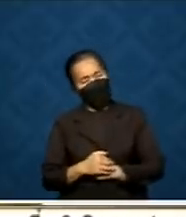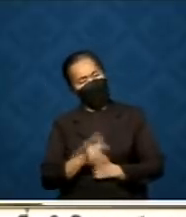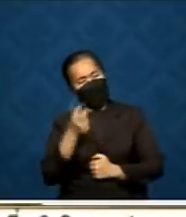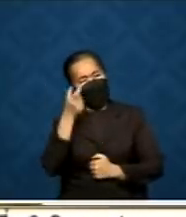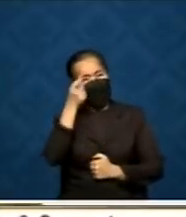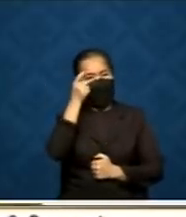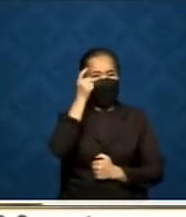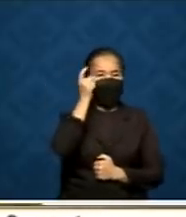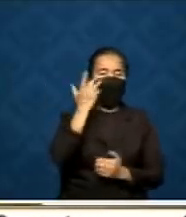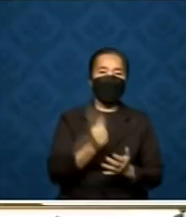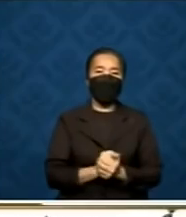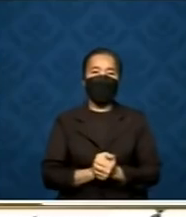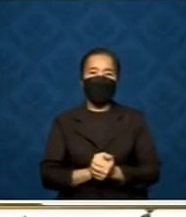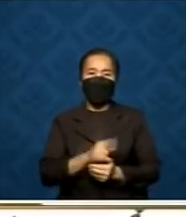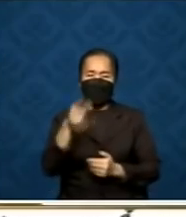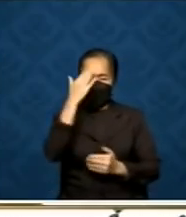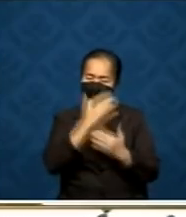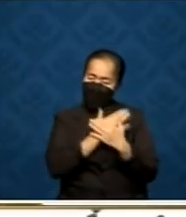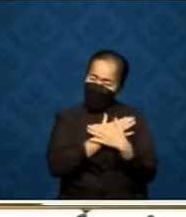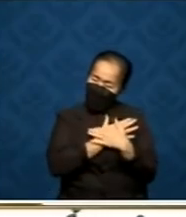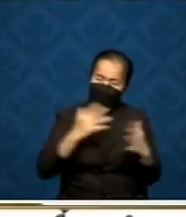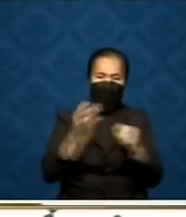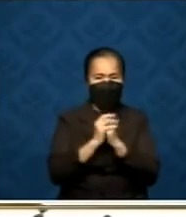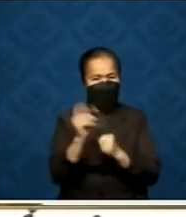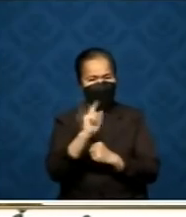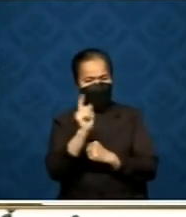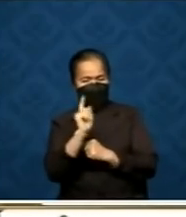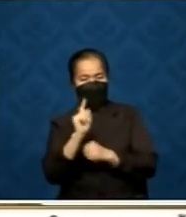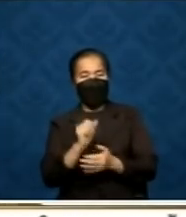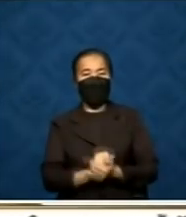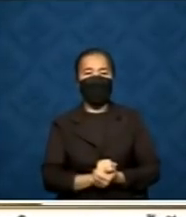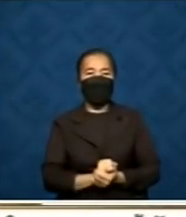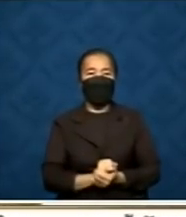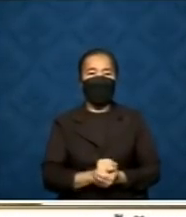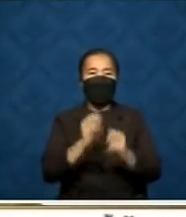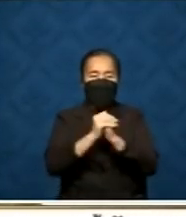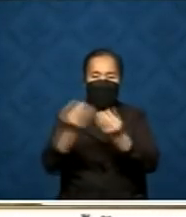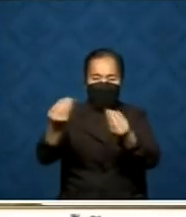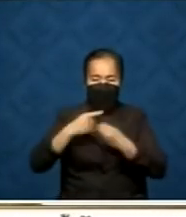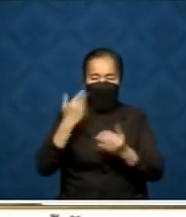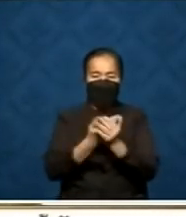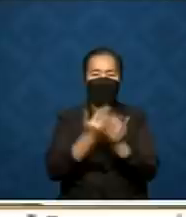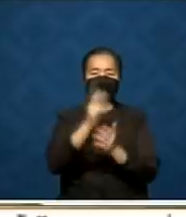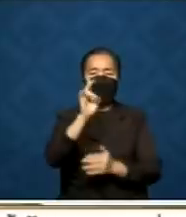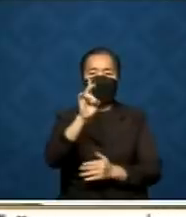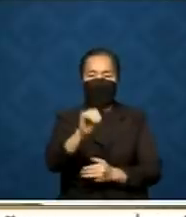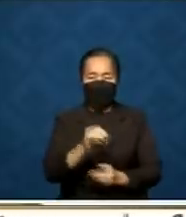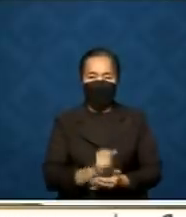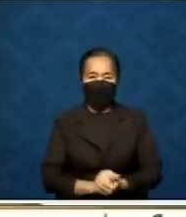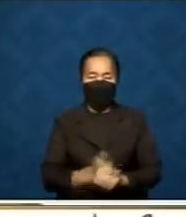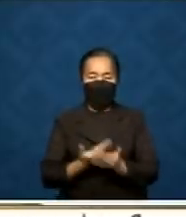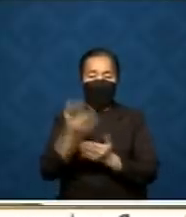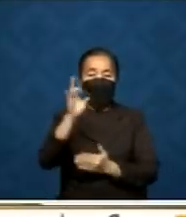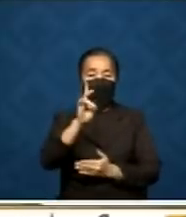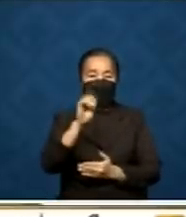พี่น้องเราคู่นี้ทำไมรักกันจังได้มั้ยอีกแล้วได้ราคา 70บาทดีแล้ว